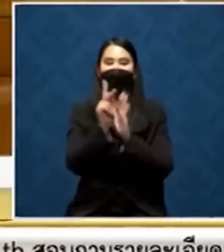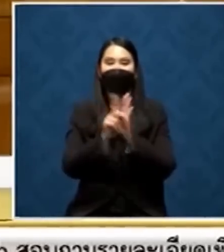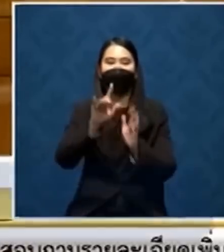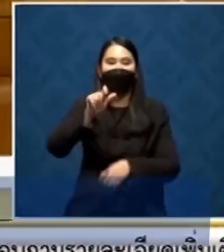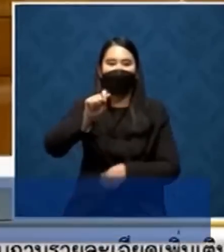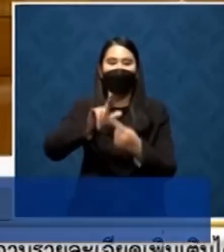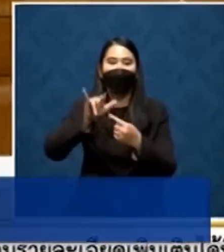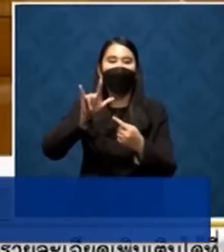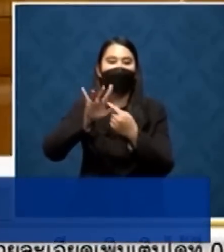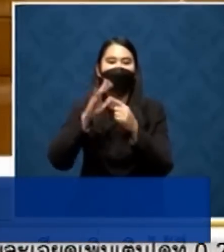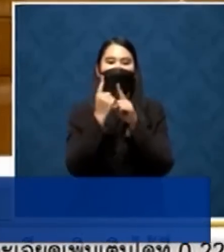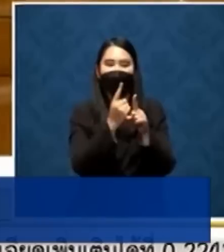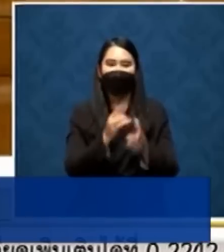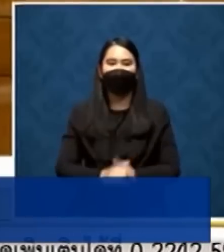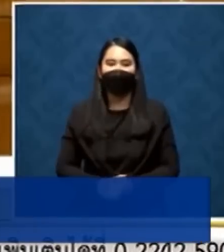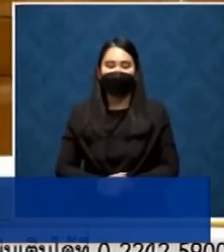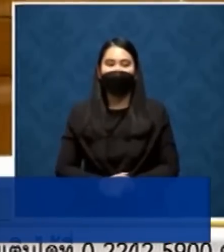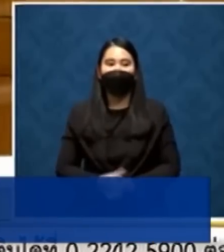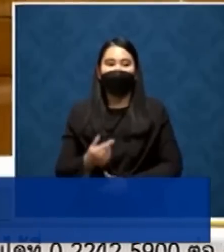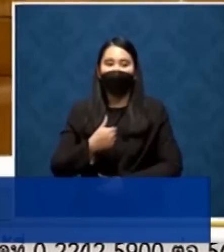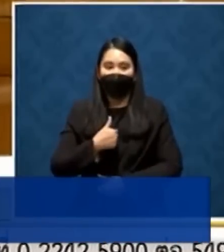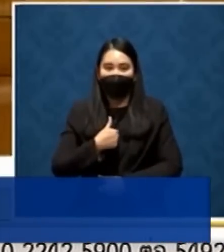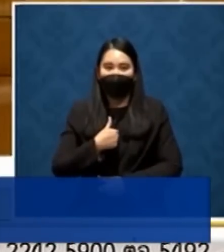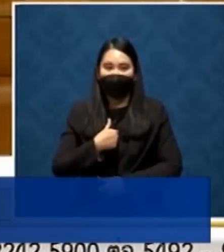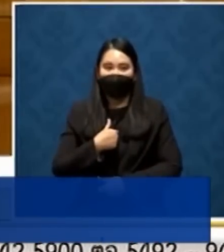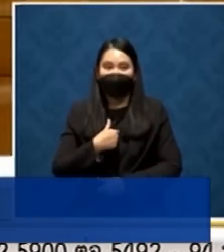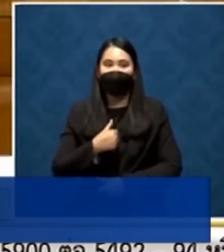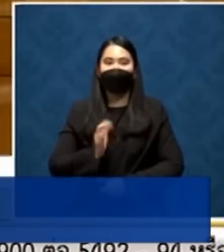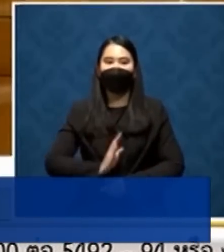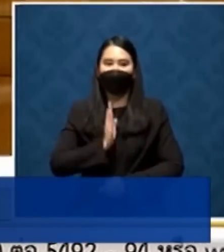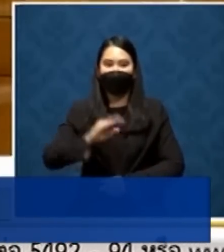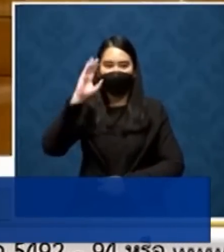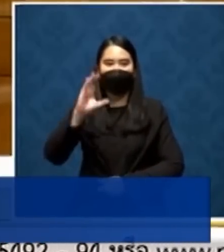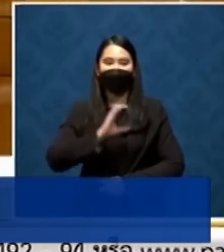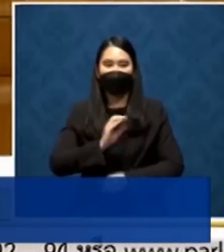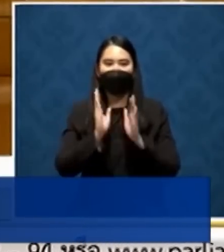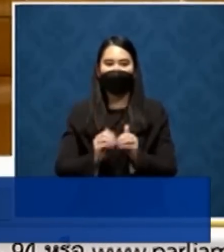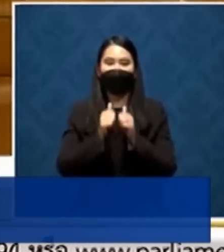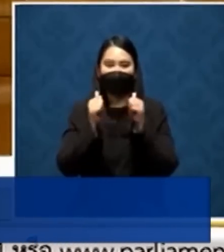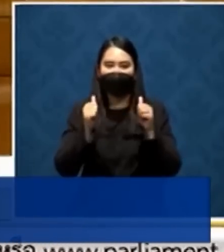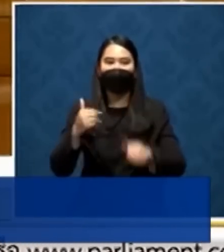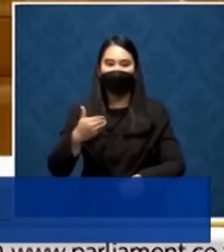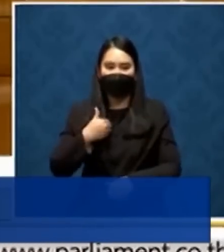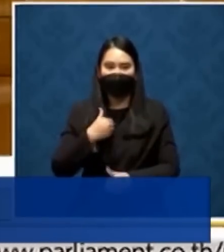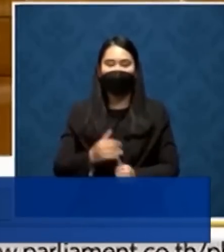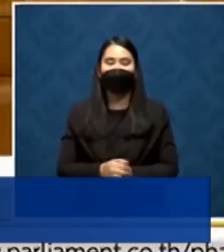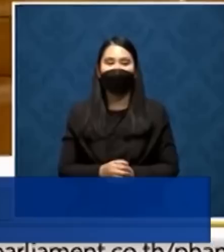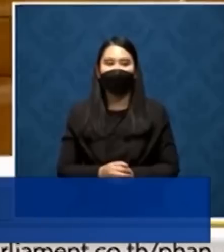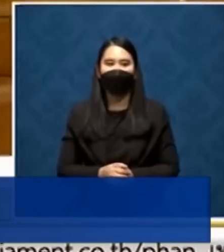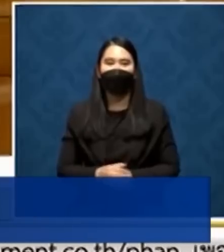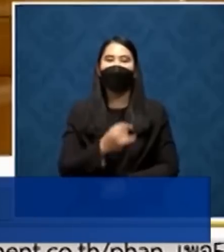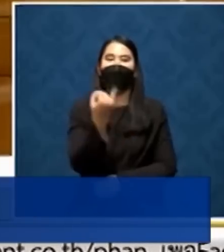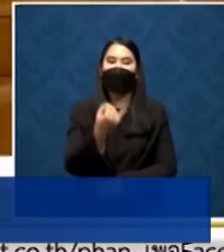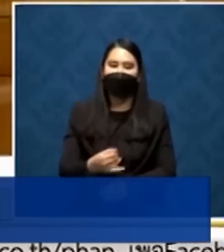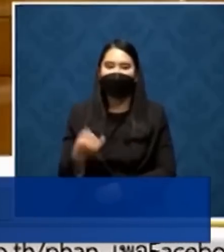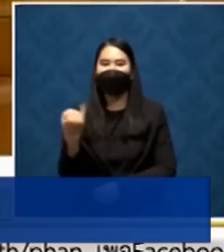วงเย็นนายกรัฐมนตรีได้เข้ามาชี้แจงข้อกล่าวหานายสุทินคลังแสงส.ส.มหาสารคามพรรคเพื่อไทยเรื่องโรงไฟฟ้าขนาด